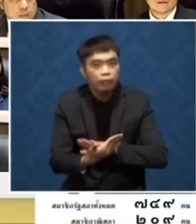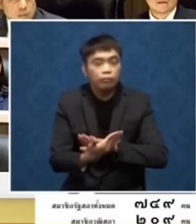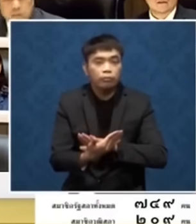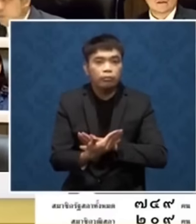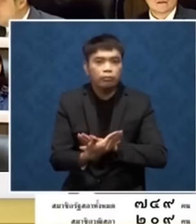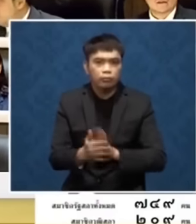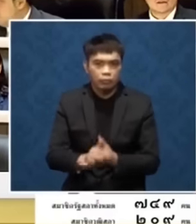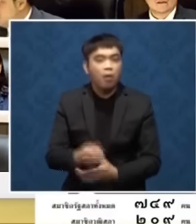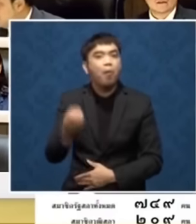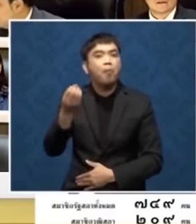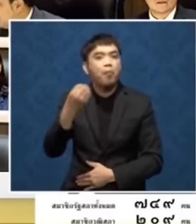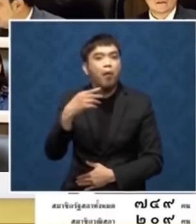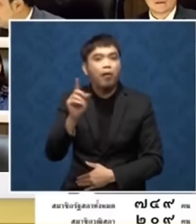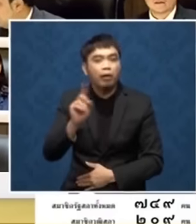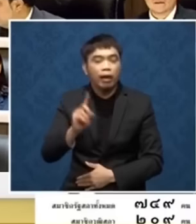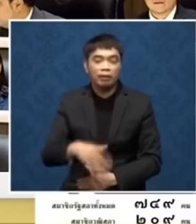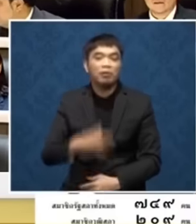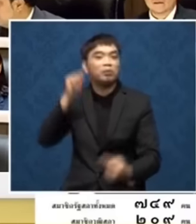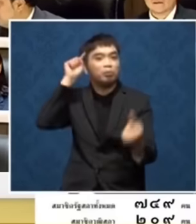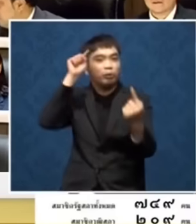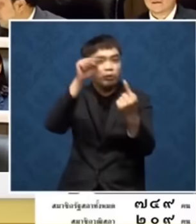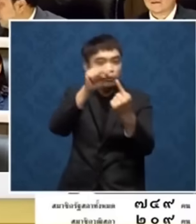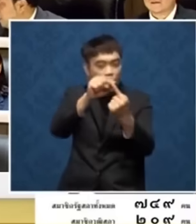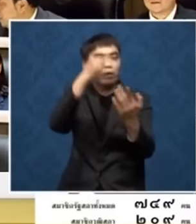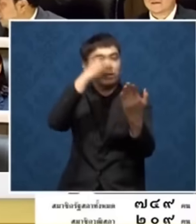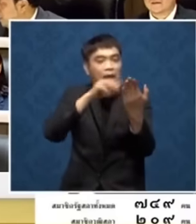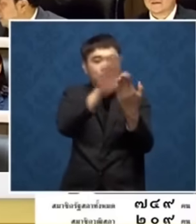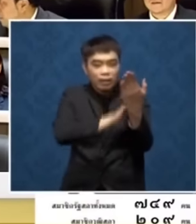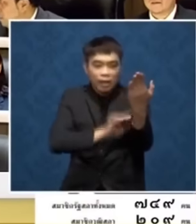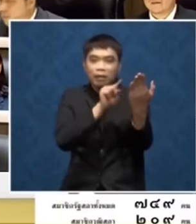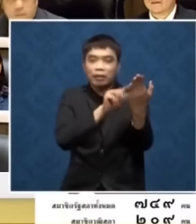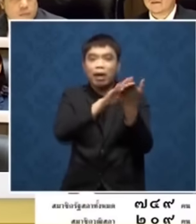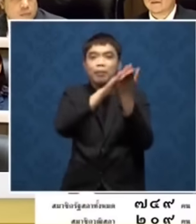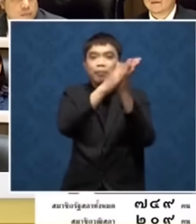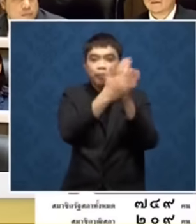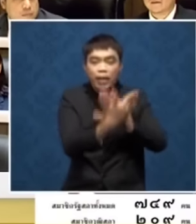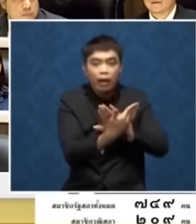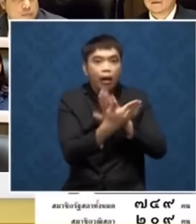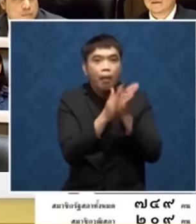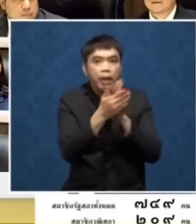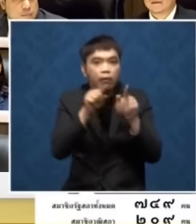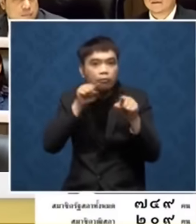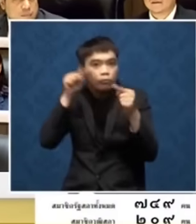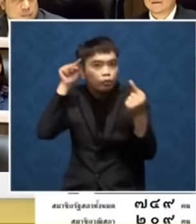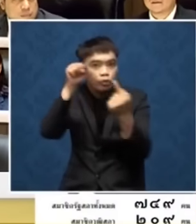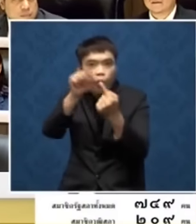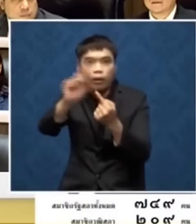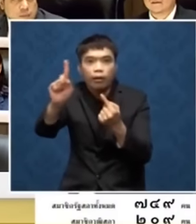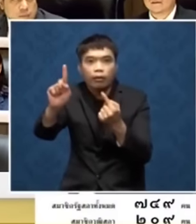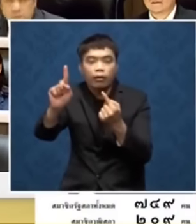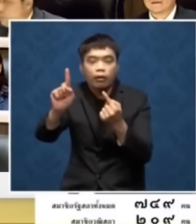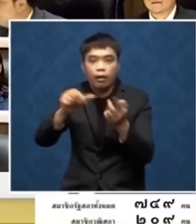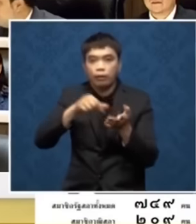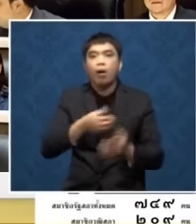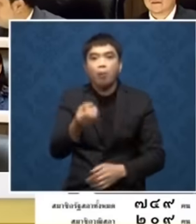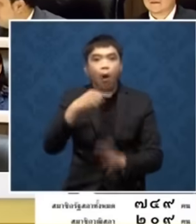ท่านใช้สโลแกนจะเดินหน้าประเทศไทยเปลี่ยนประเทศนี้เปลี่ยนไปทิศทางไหนครับเริ่มต้นท่านก็เดินหน้าแ